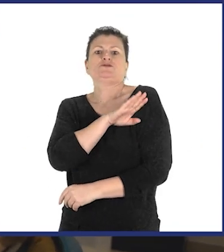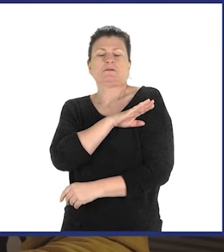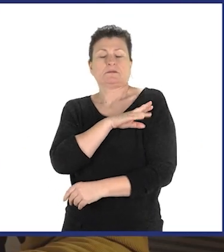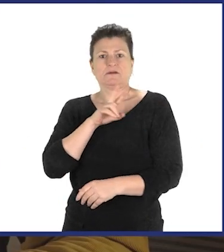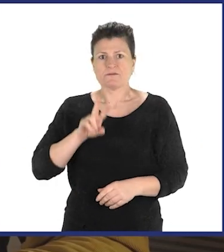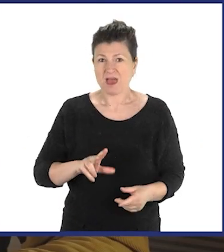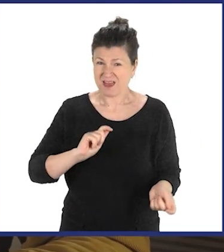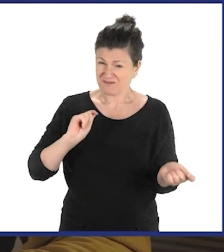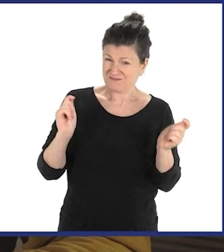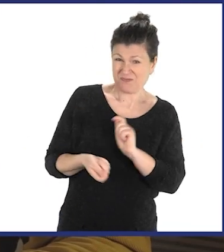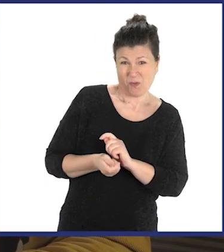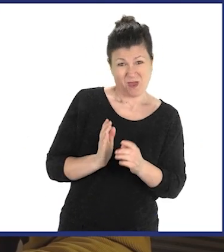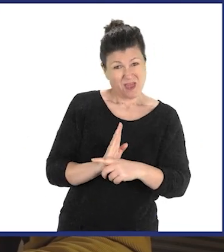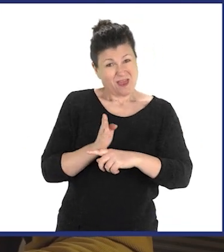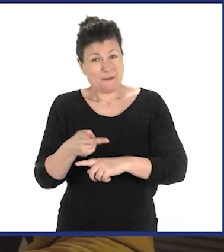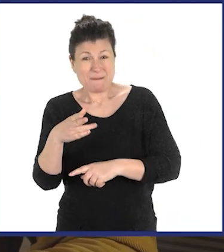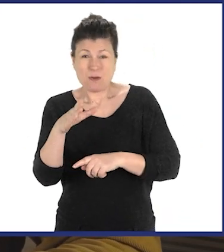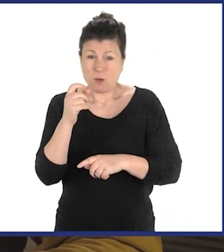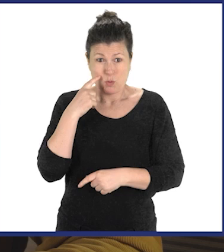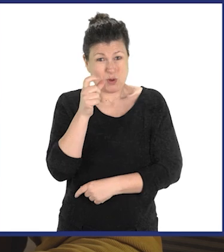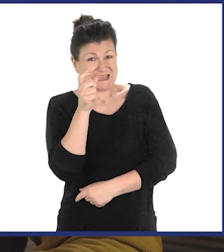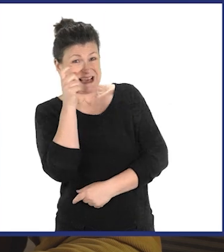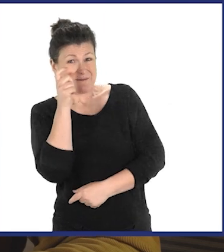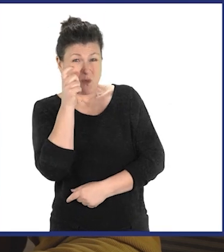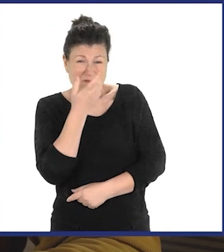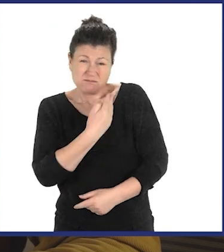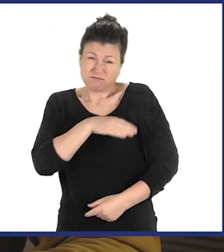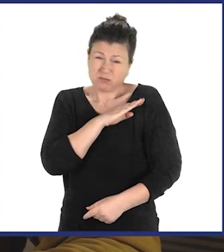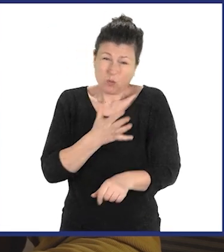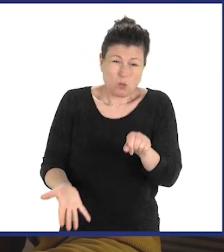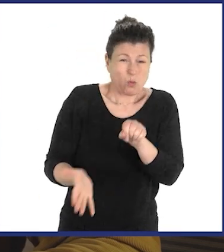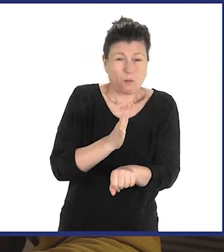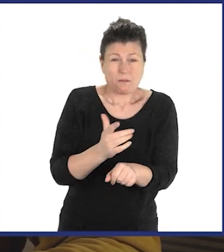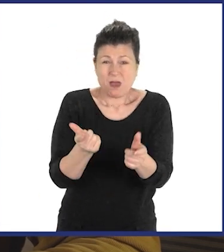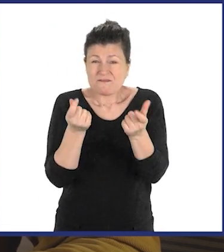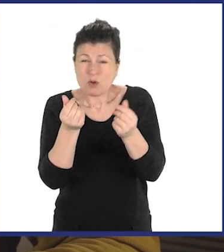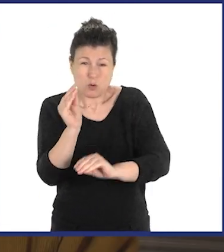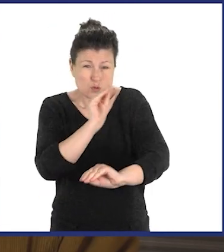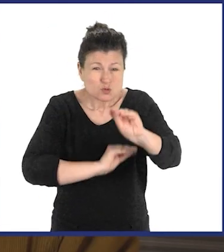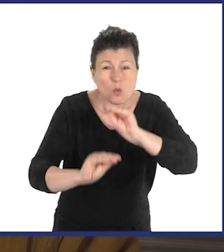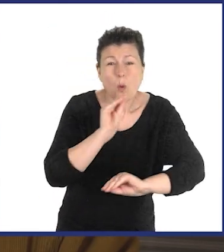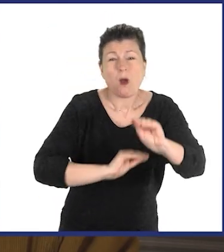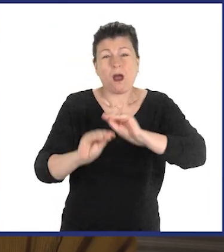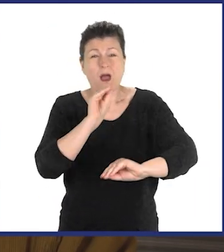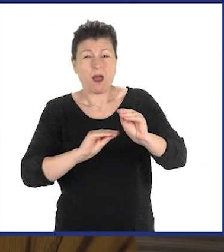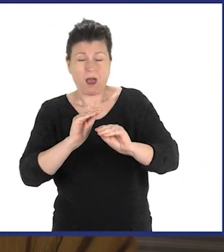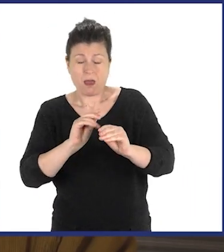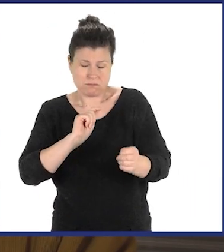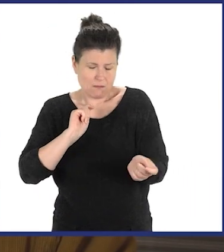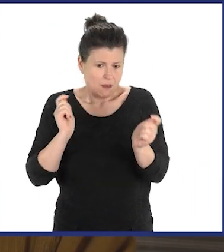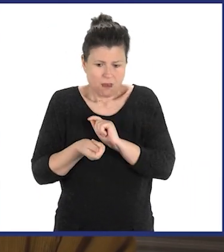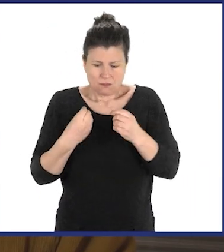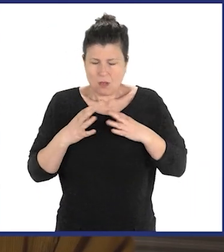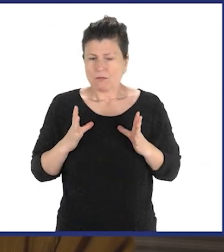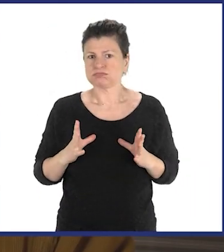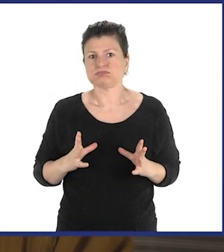charge. Ce qui a changé à partir du moment où on a pu avoir accès à la PCO pour Simon, c'était ça. Une prise en charge complète financière de tous ses soins et